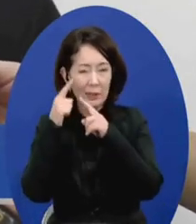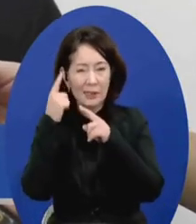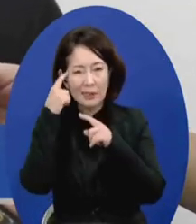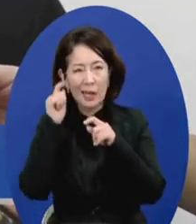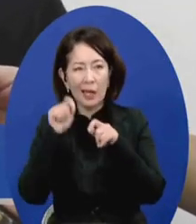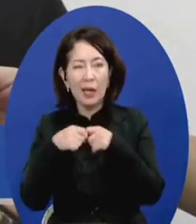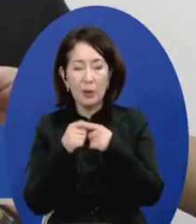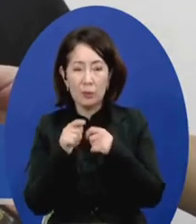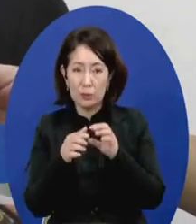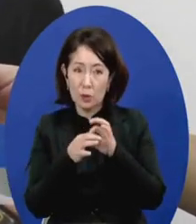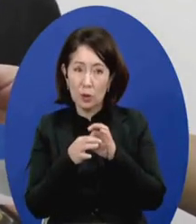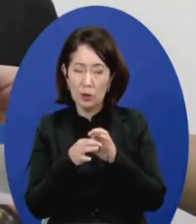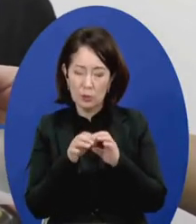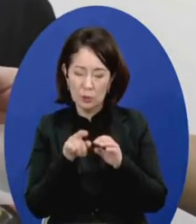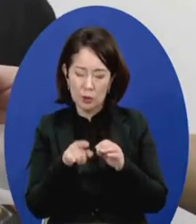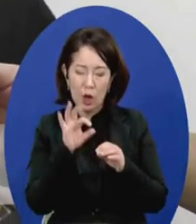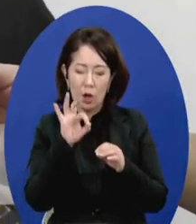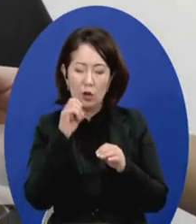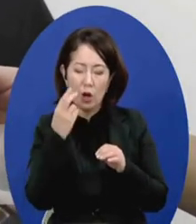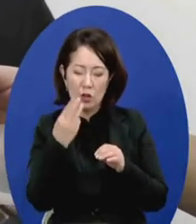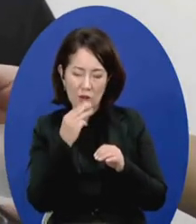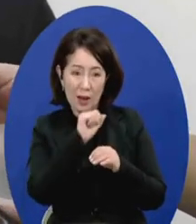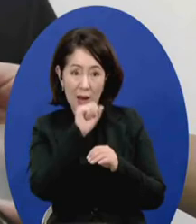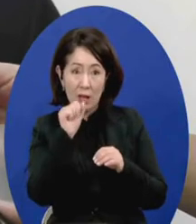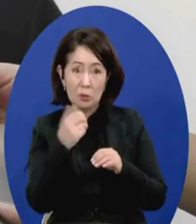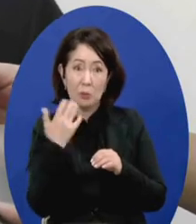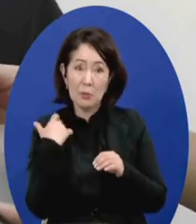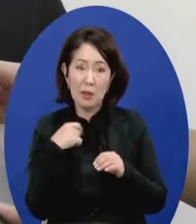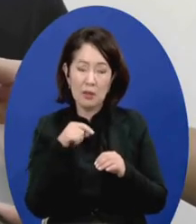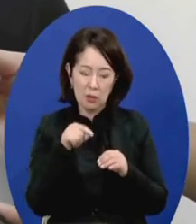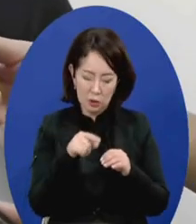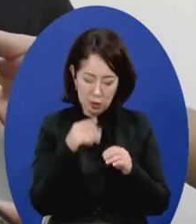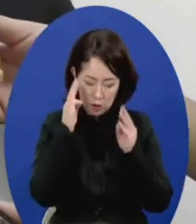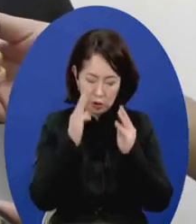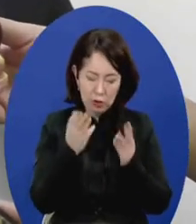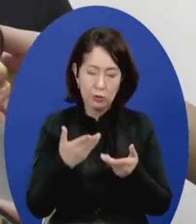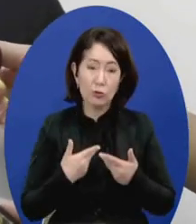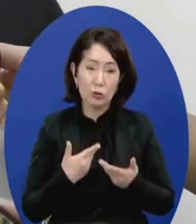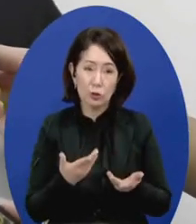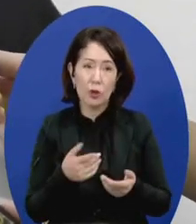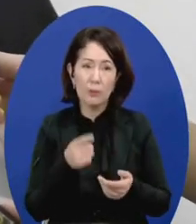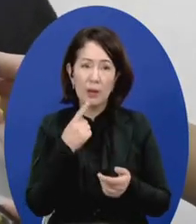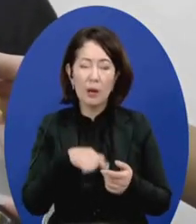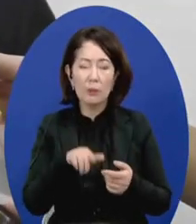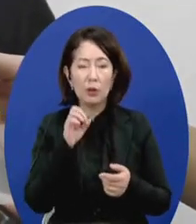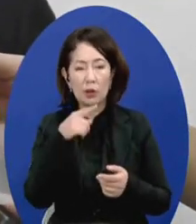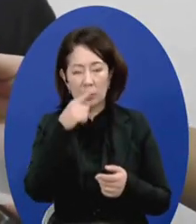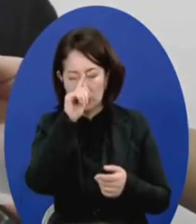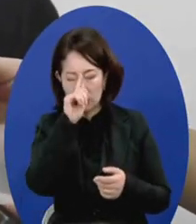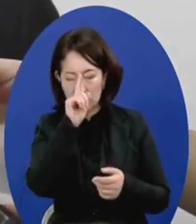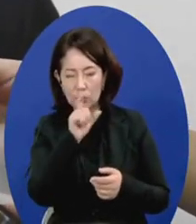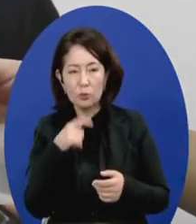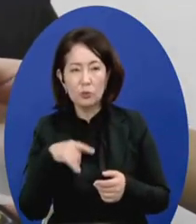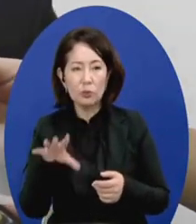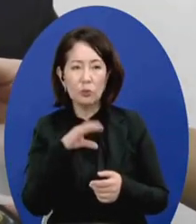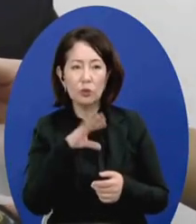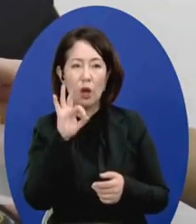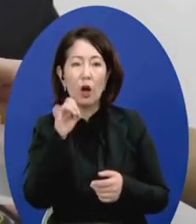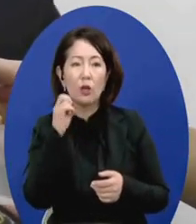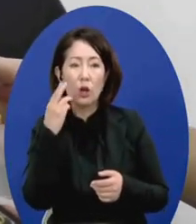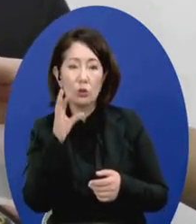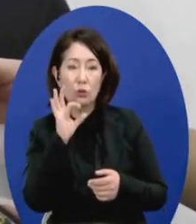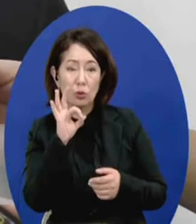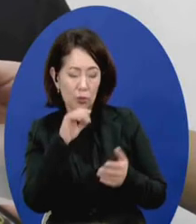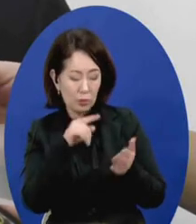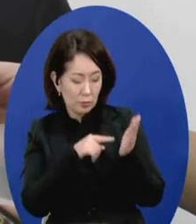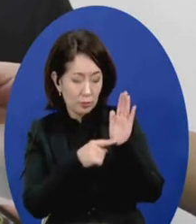гэмтлийн одоо эрдэмтдээс энэ онцлогооны асуудал байсан. Энэ бол бүрэн шийдвэрлэгдлээ. Хамгийн гол манай инженер бол онцлогоо тавьчих